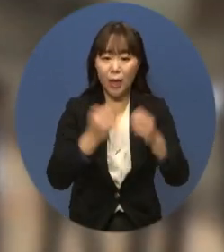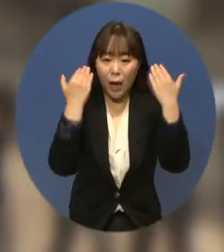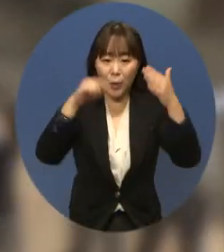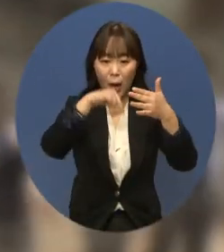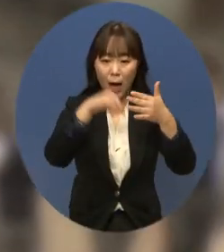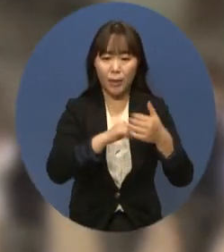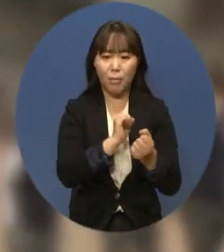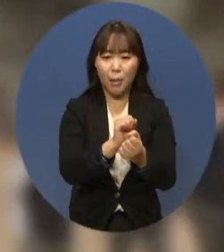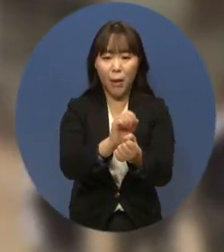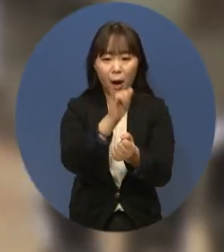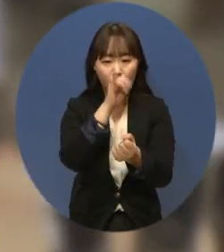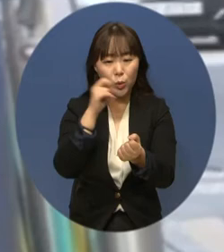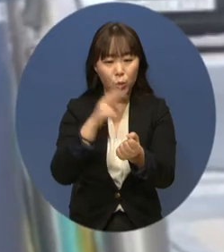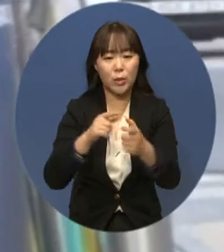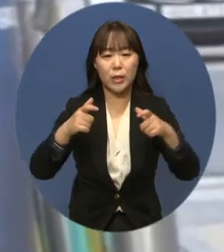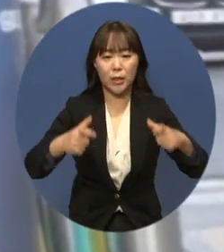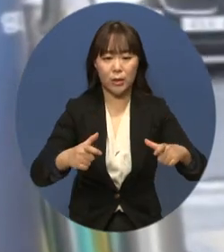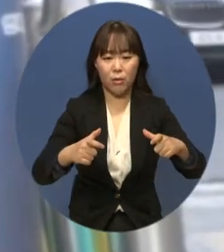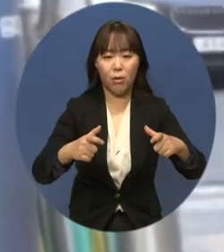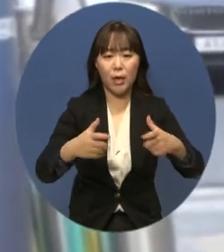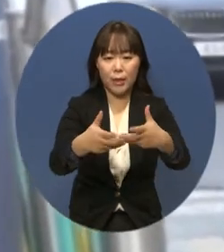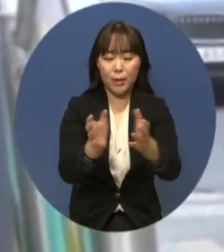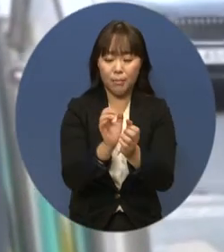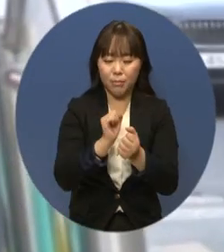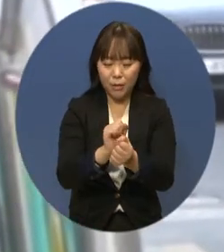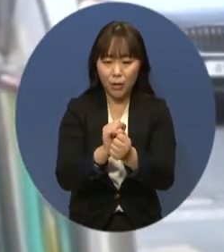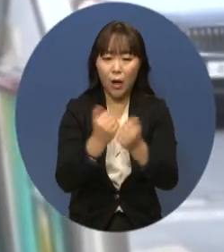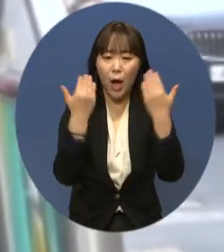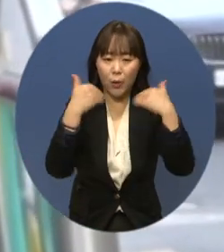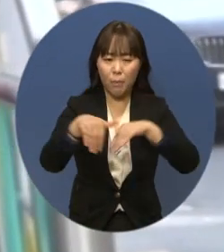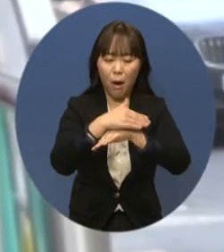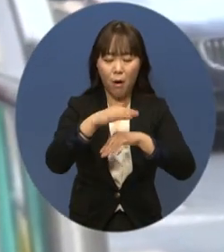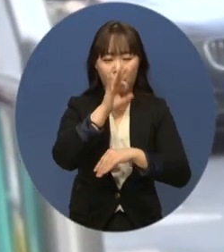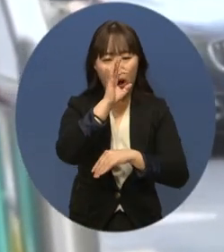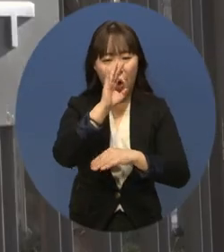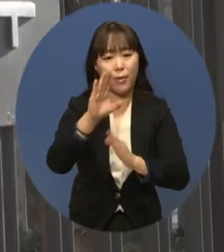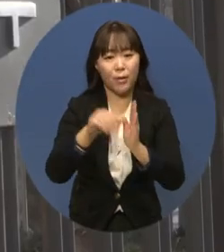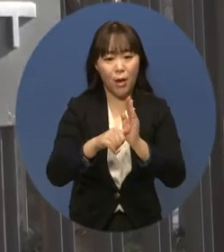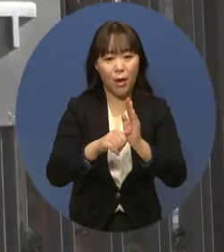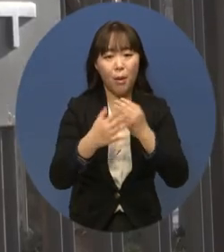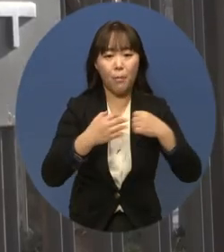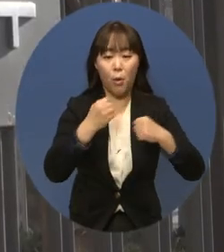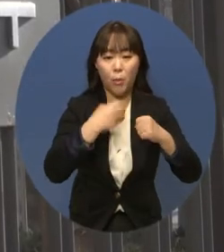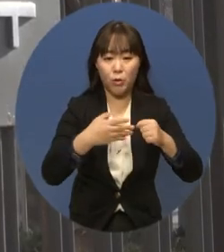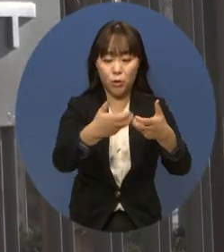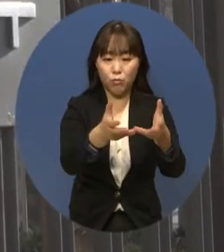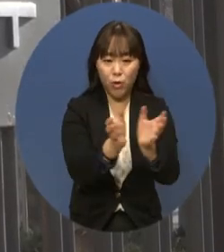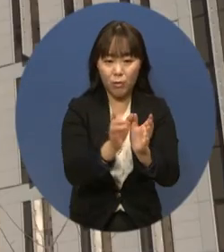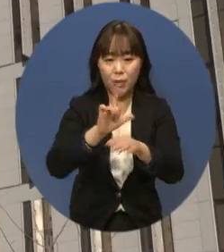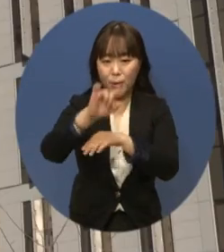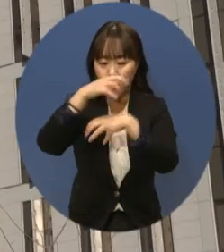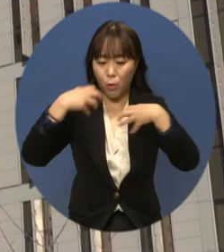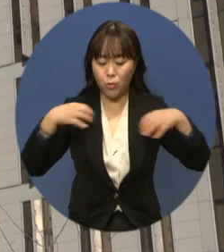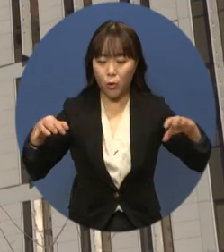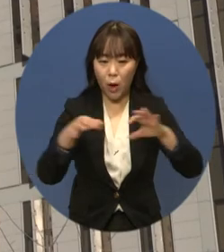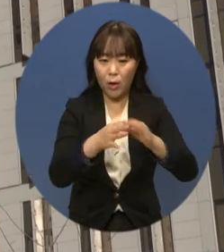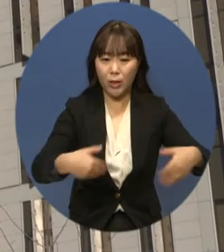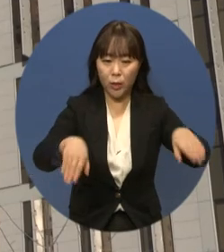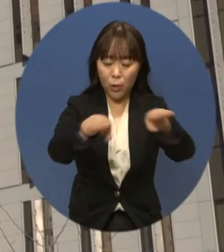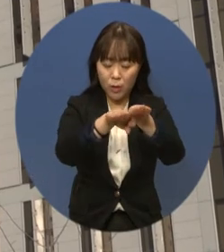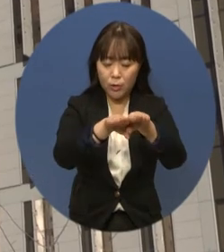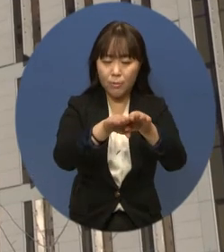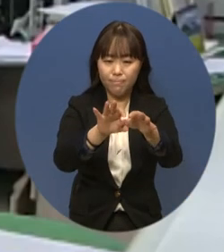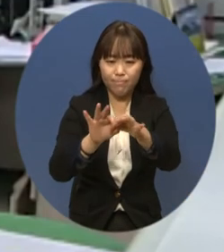확전 자 발생과 치 역 집단 감염 등으로 등교 가 불가능 할 경우 보건복지부와 지자체 된 관계 기관과